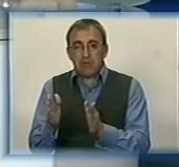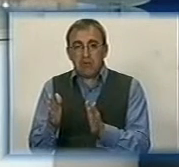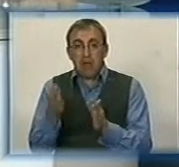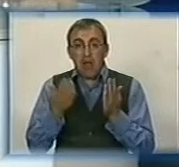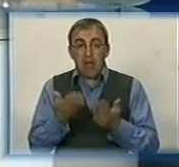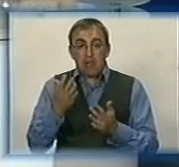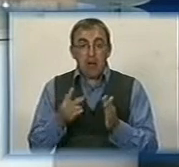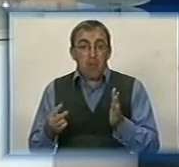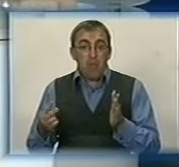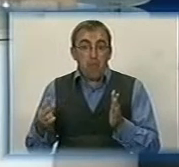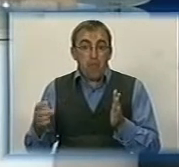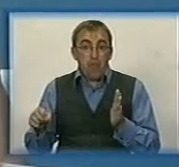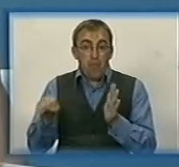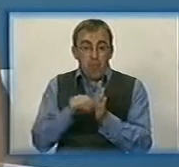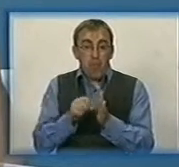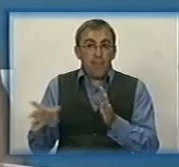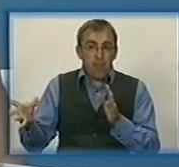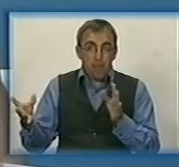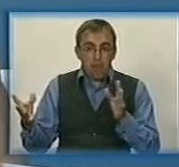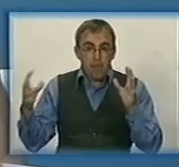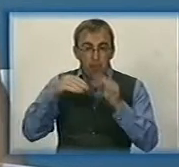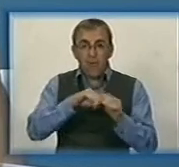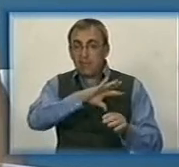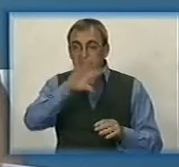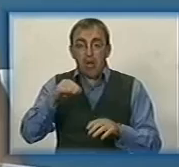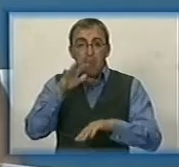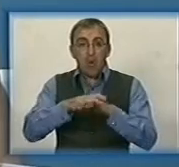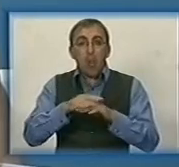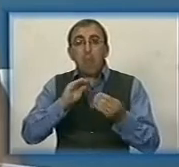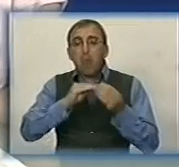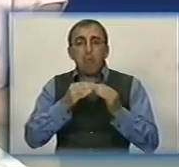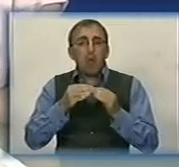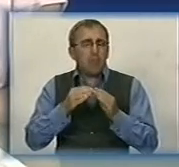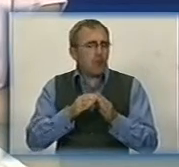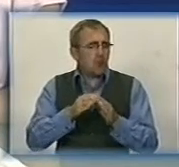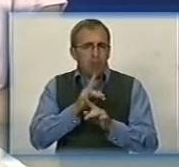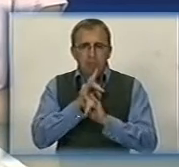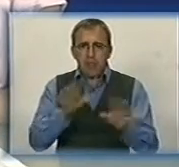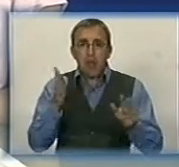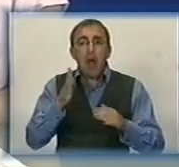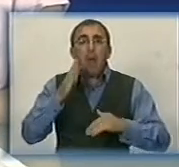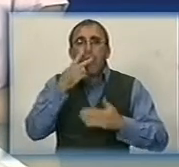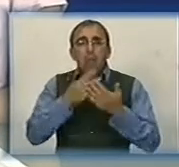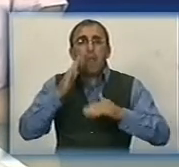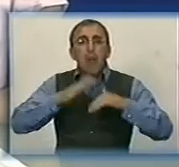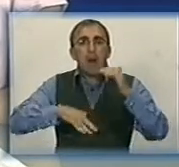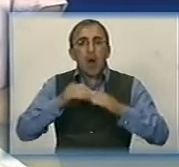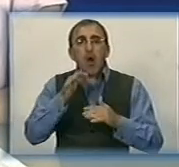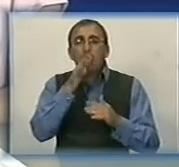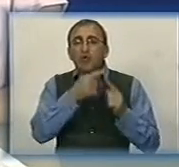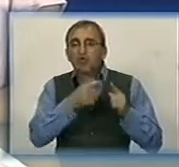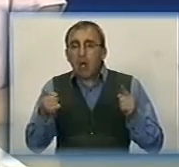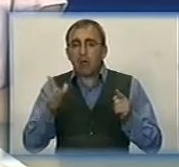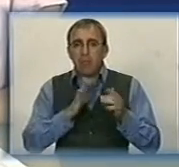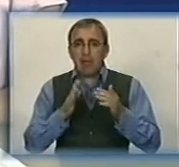мы подключим к концу года, к примеру, все банки, то проблем совершенно не будет с этим. Як показує практика, скільки десь треба часу, аби система вже стала